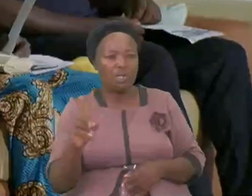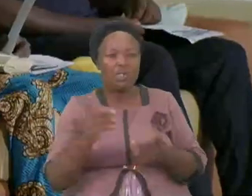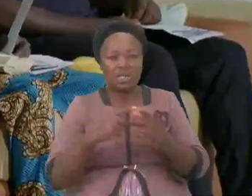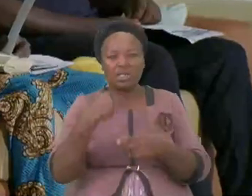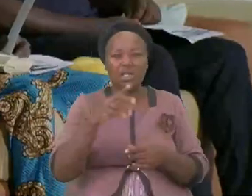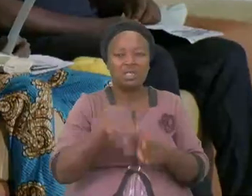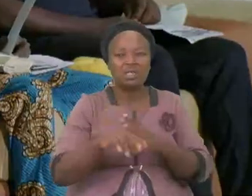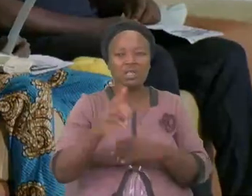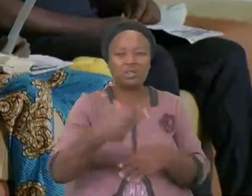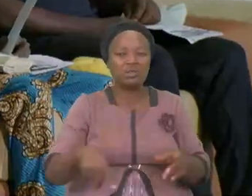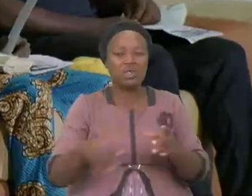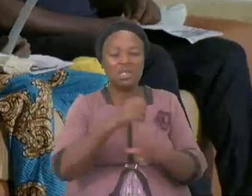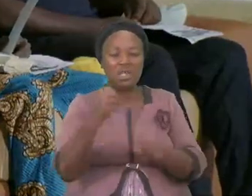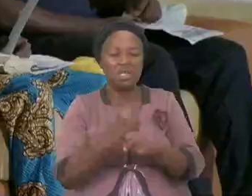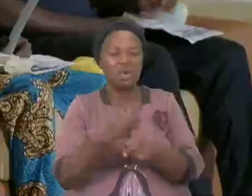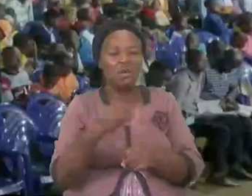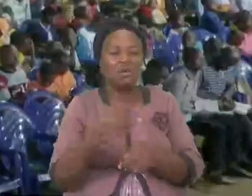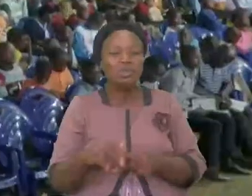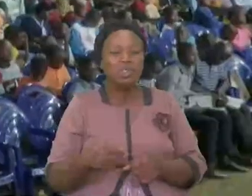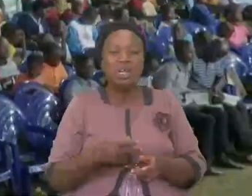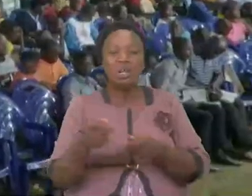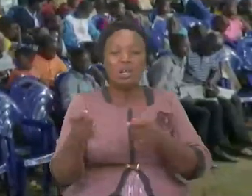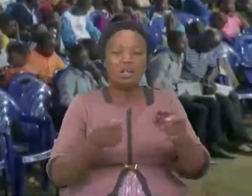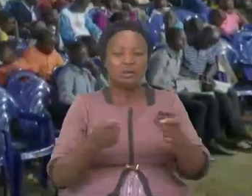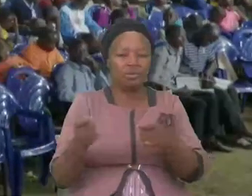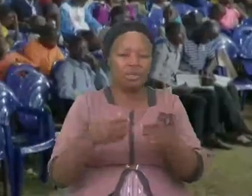la troisième année du règne.